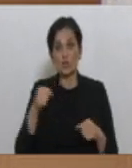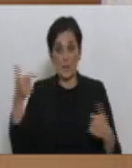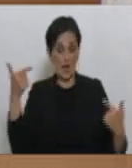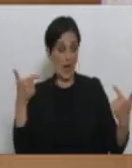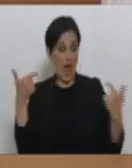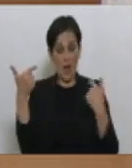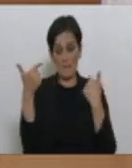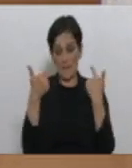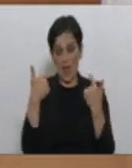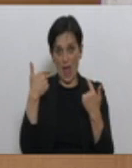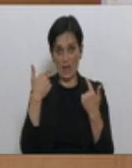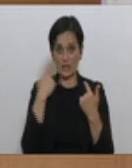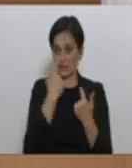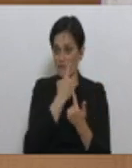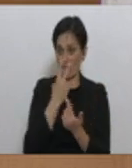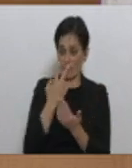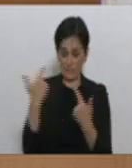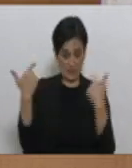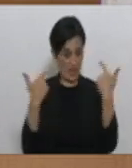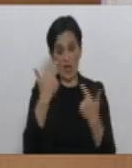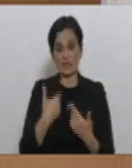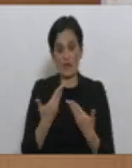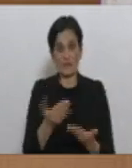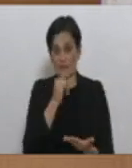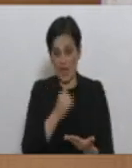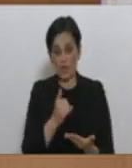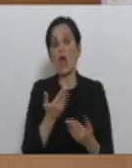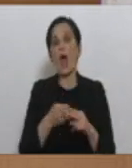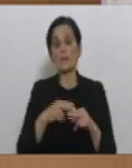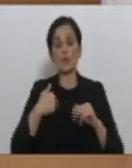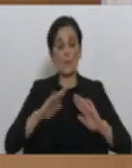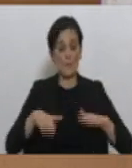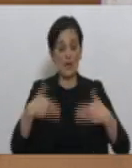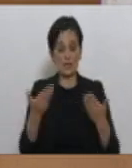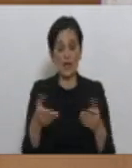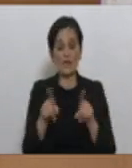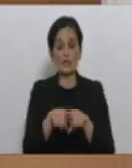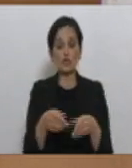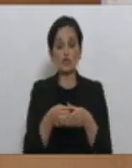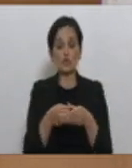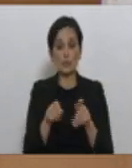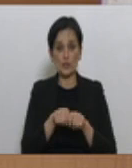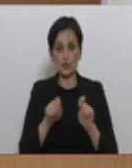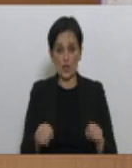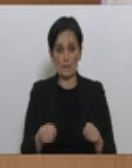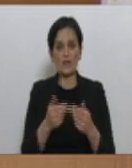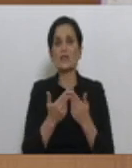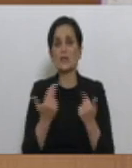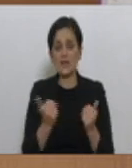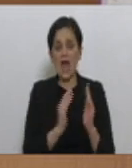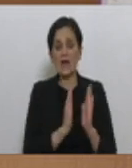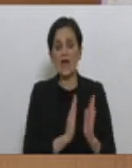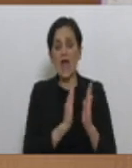tvalcin ar gamogudis. Amitomats mek tavazobt sheiknas aseti jgupi da